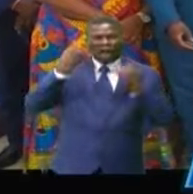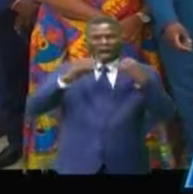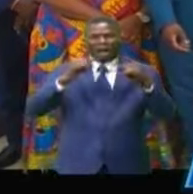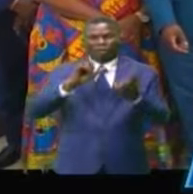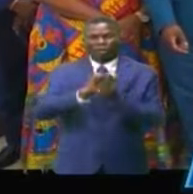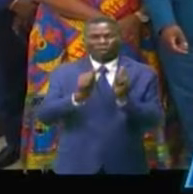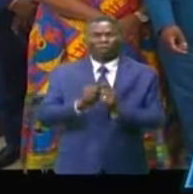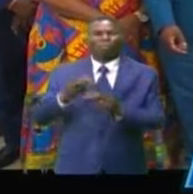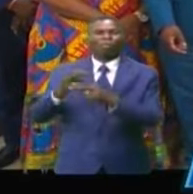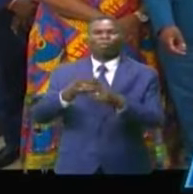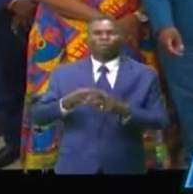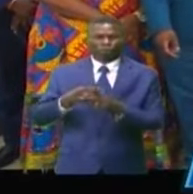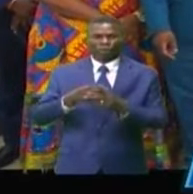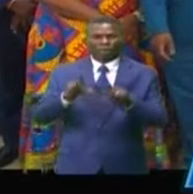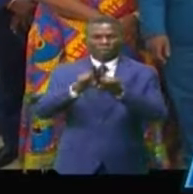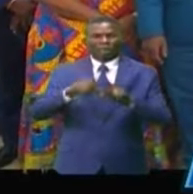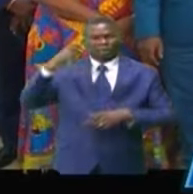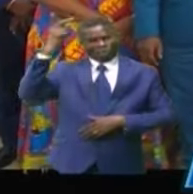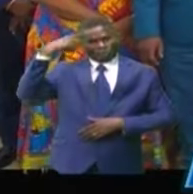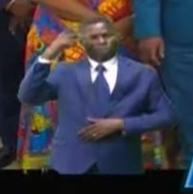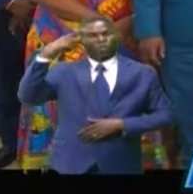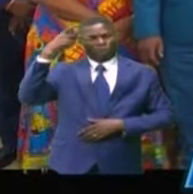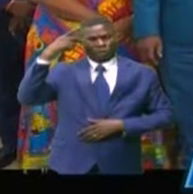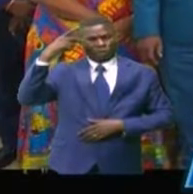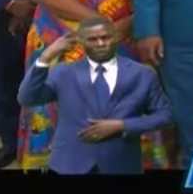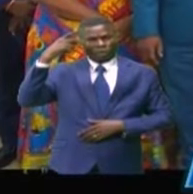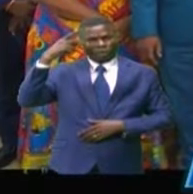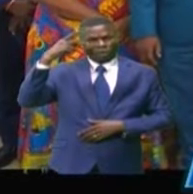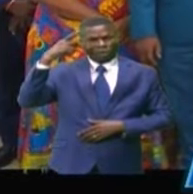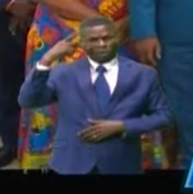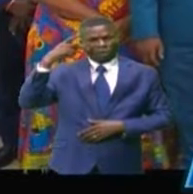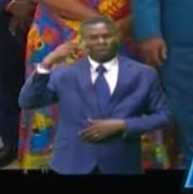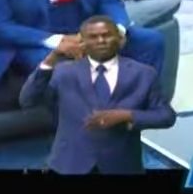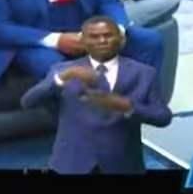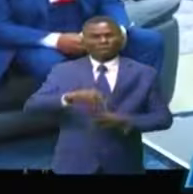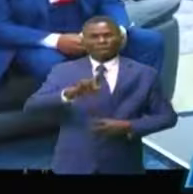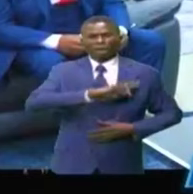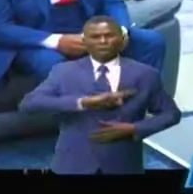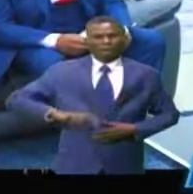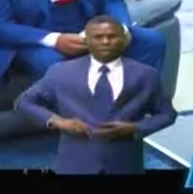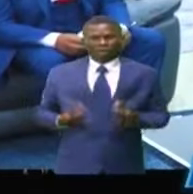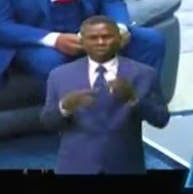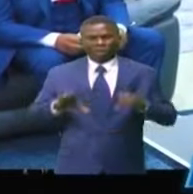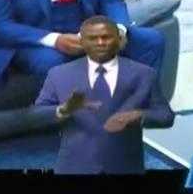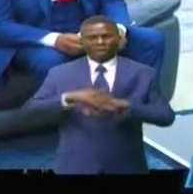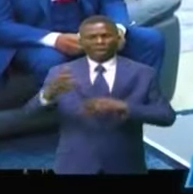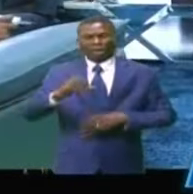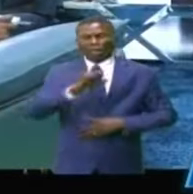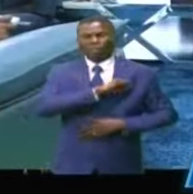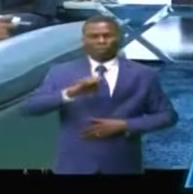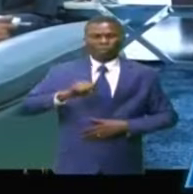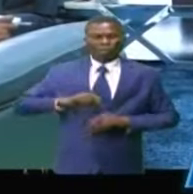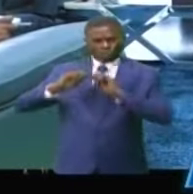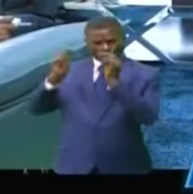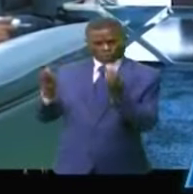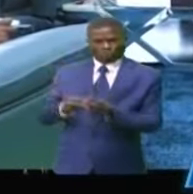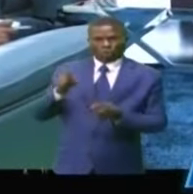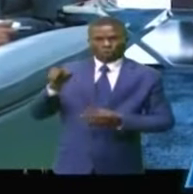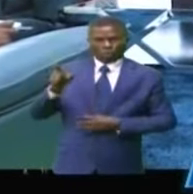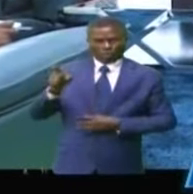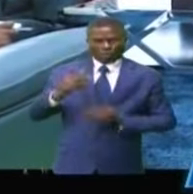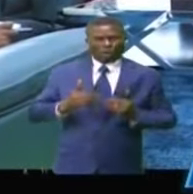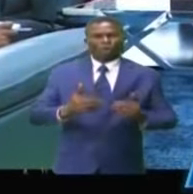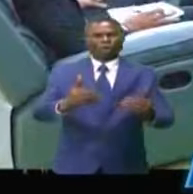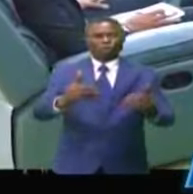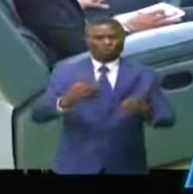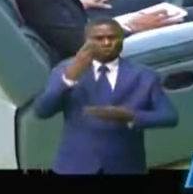situation sécuritaire et politique en République démocratique du Congo. Après le Sénat, cette mission de la SADEC va